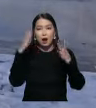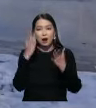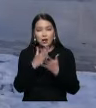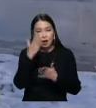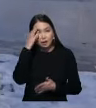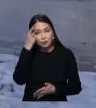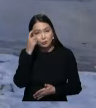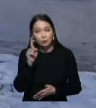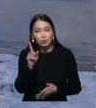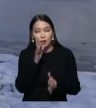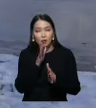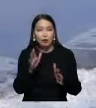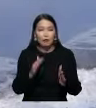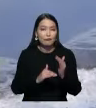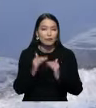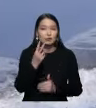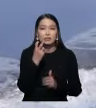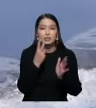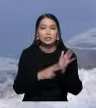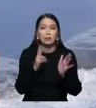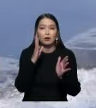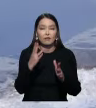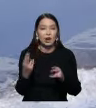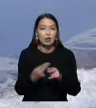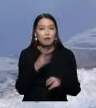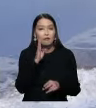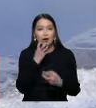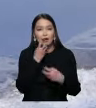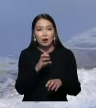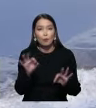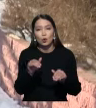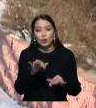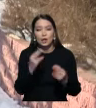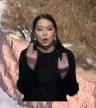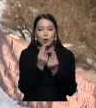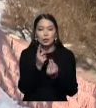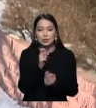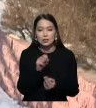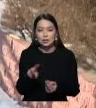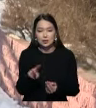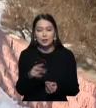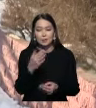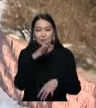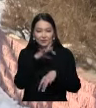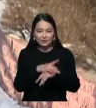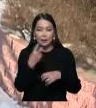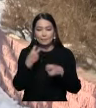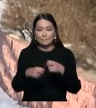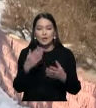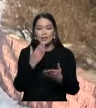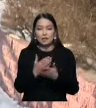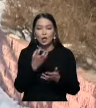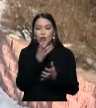тепла остались свыше 270 квартир, а также музыкальный колледж и концертный зал. Было обнаружено повреждение внутриквартальных тепловых